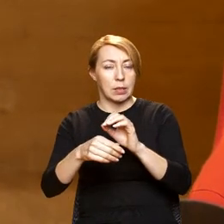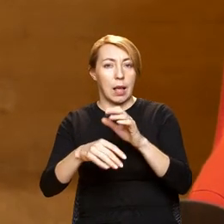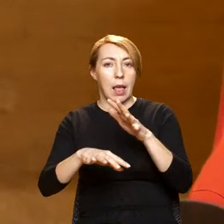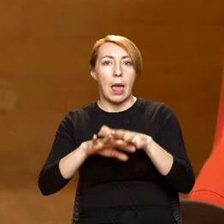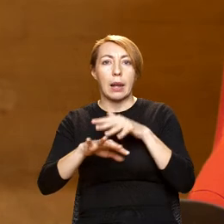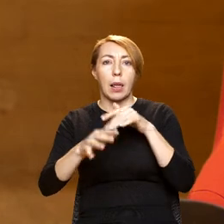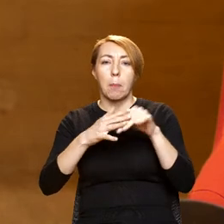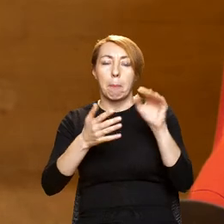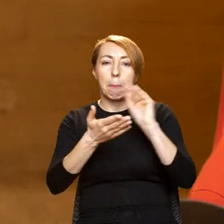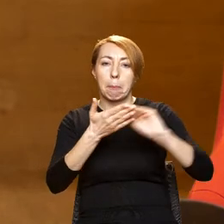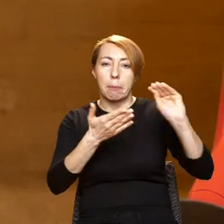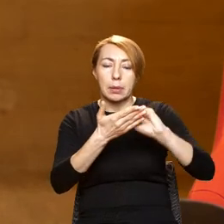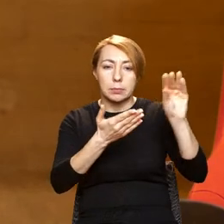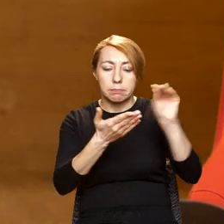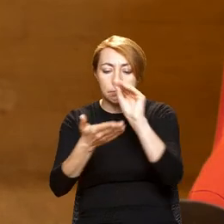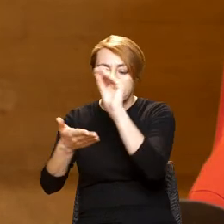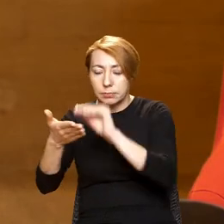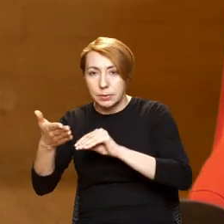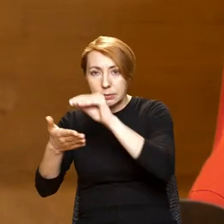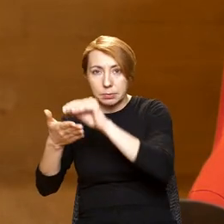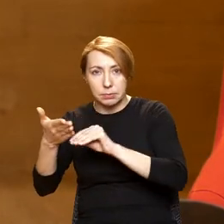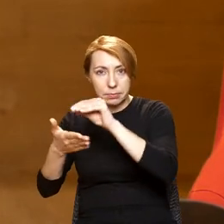rękopisy Piłsudskiego